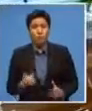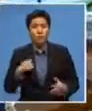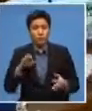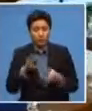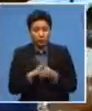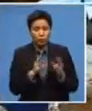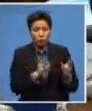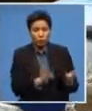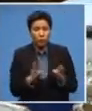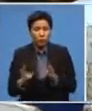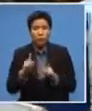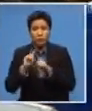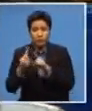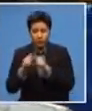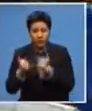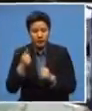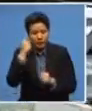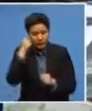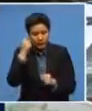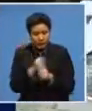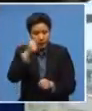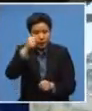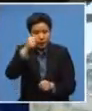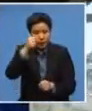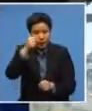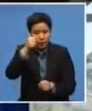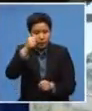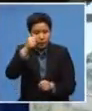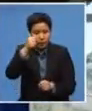กลไกต่างๆเนี่ยมันทำได้สมบูรณ์หรือไม่สมบูรณ์เนี่ยผมว่าช่วงนี้